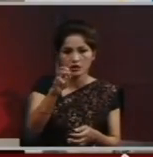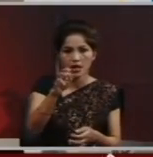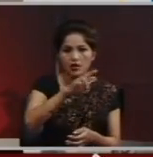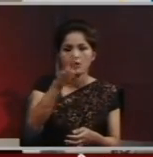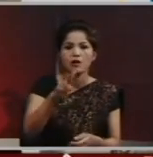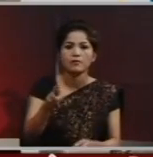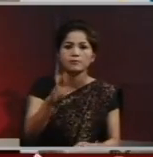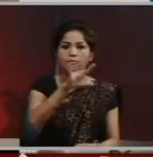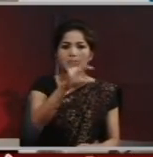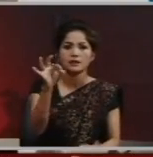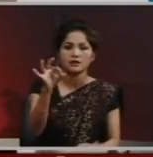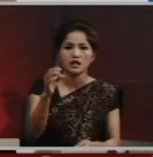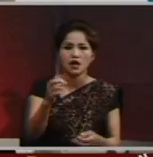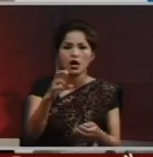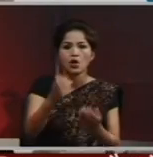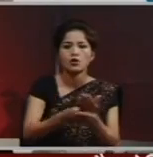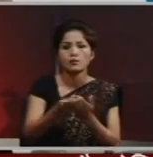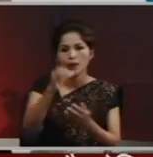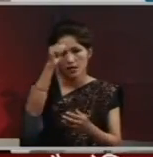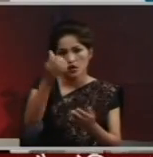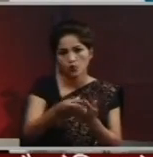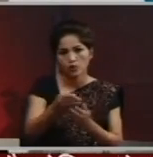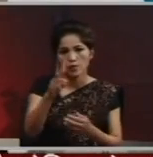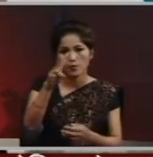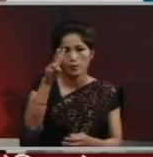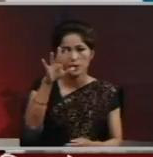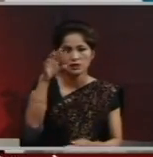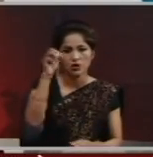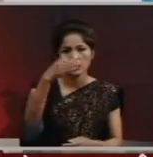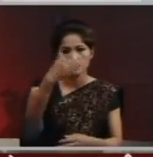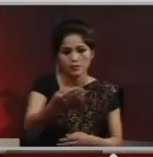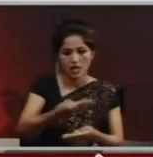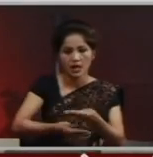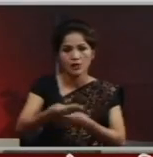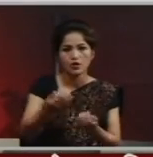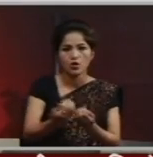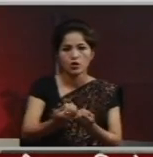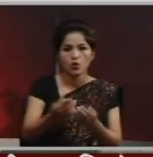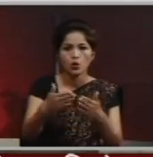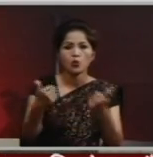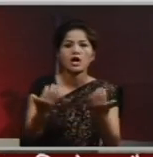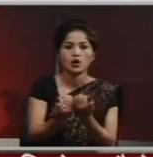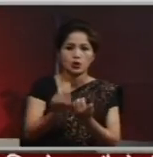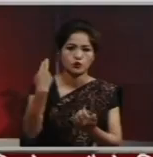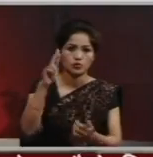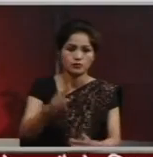र 500 दरका भारतीय नोट 25,000 कारोबार गर्न खुल्ला गरिएको